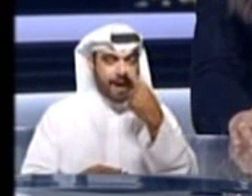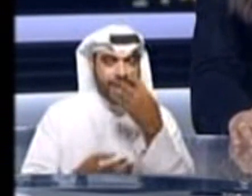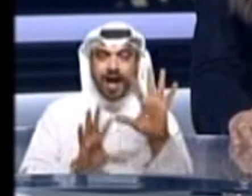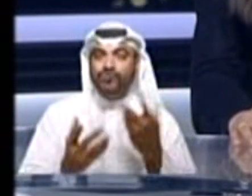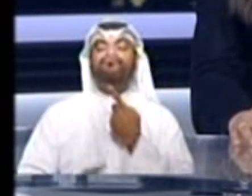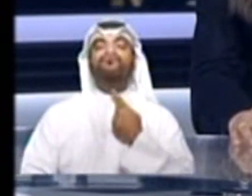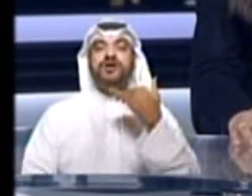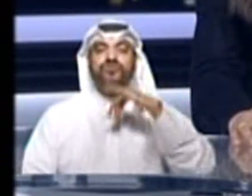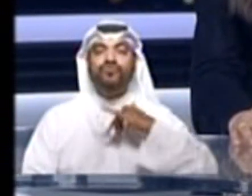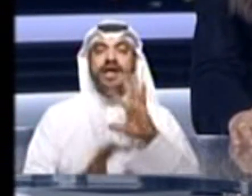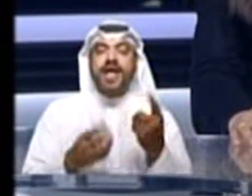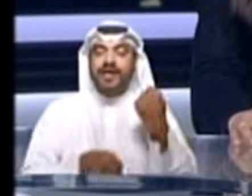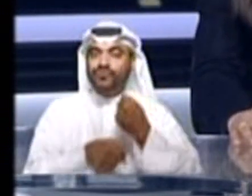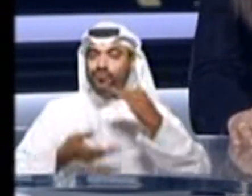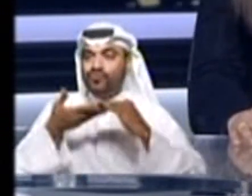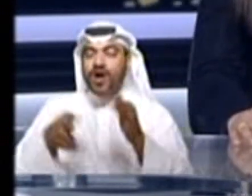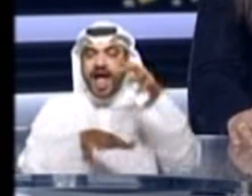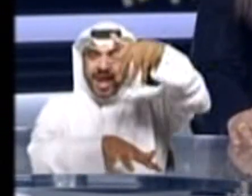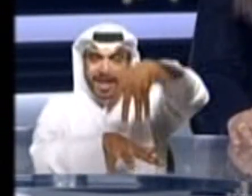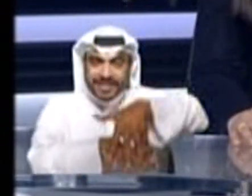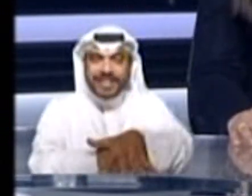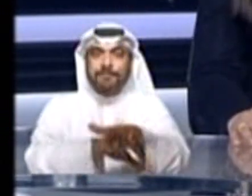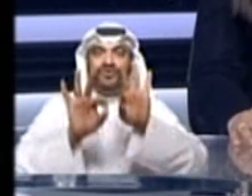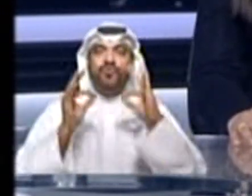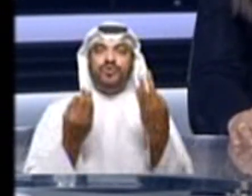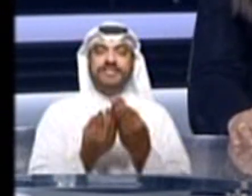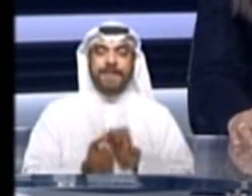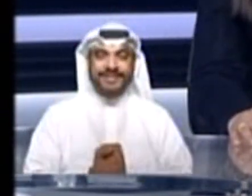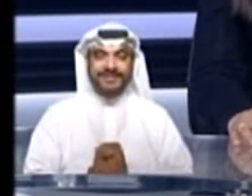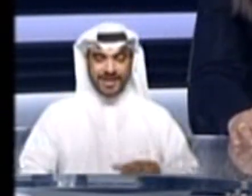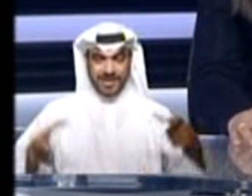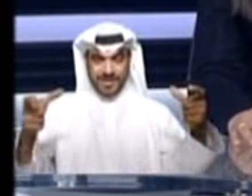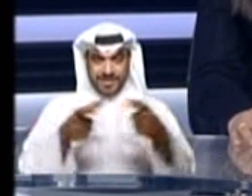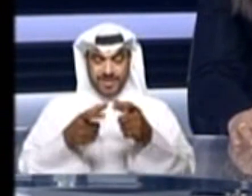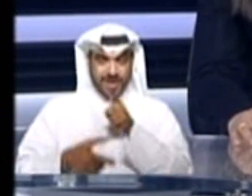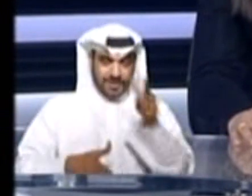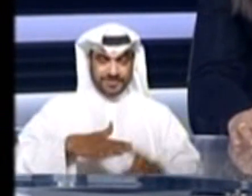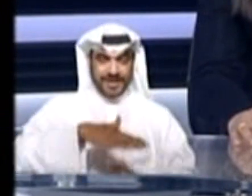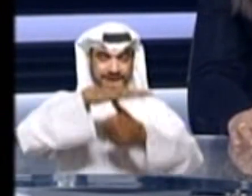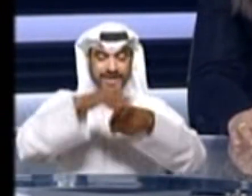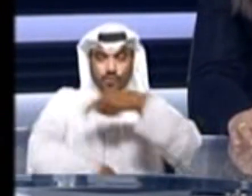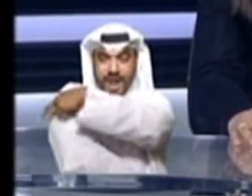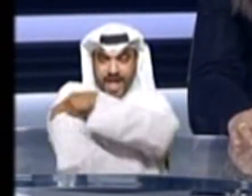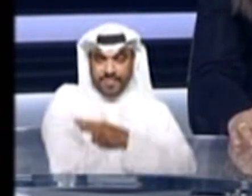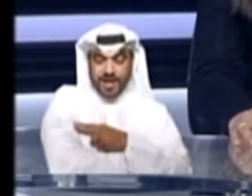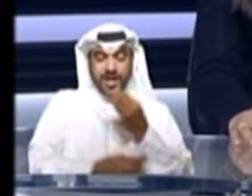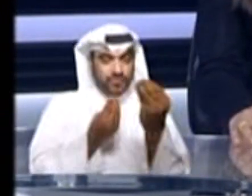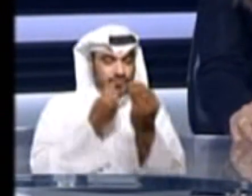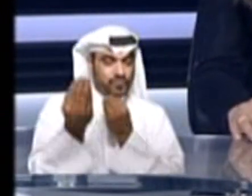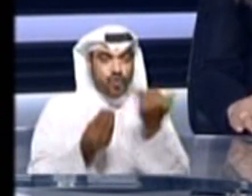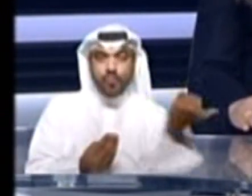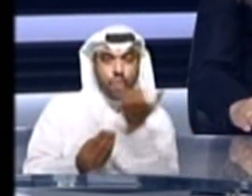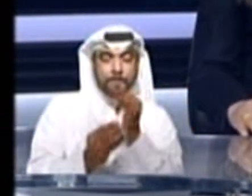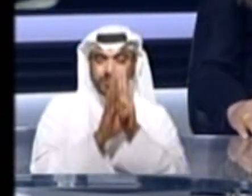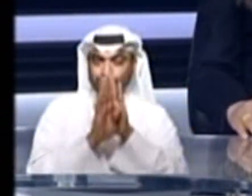احتياجاتهم ومواصلة العمل على دمجهم في المجتمع. الجلسة أجمع فيها الرئيس والأعضاء على مواصلة تذليل الصعوبات